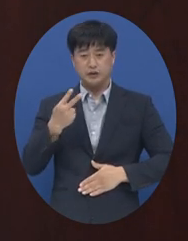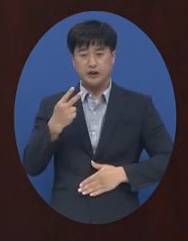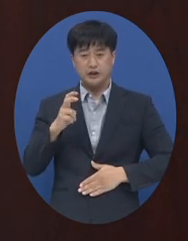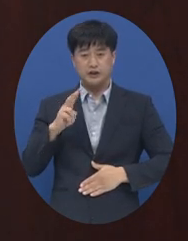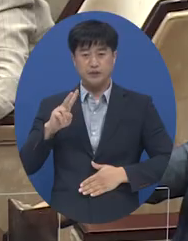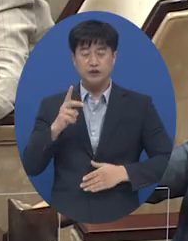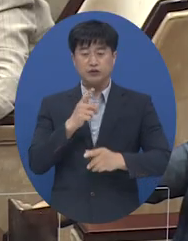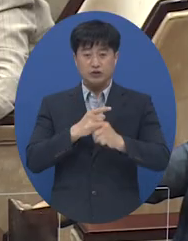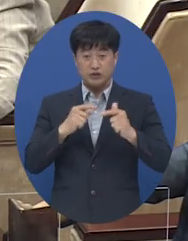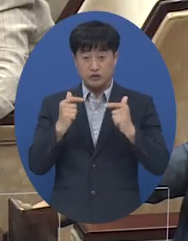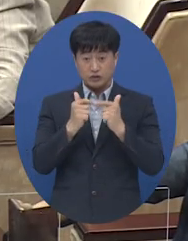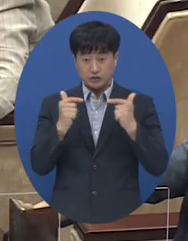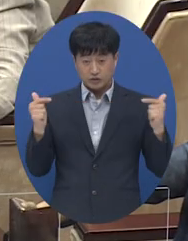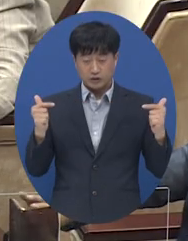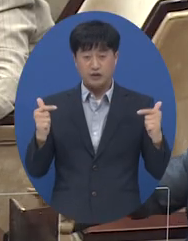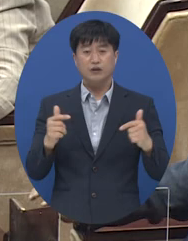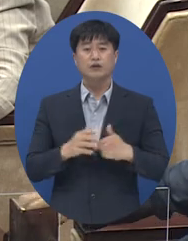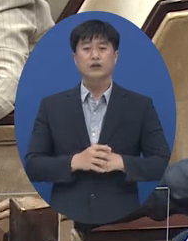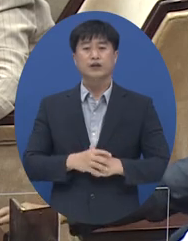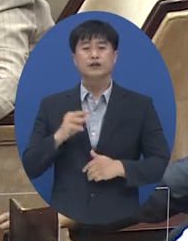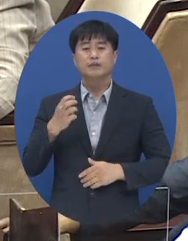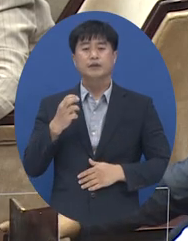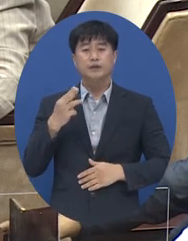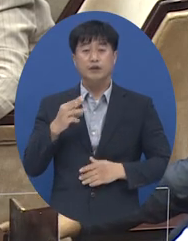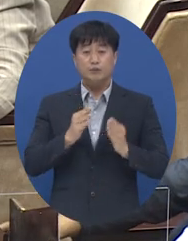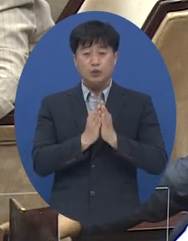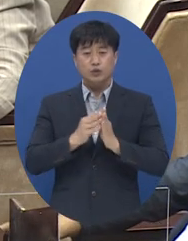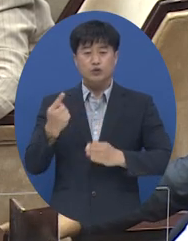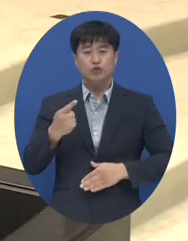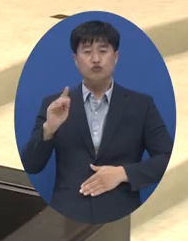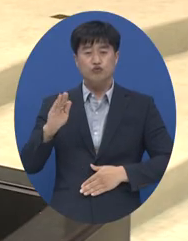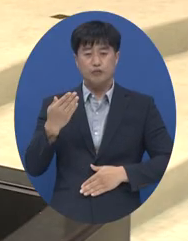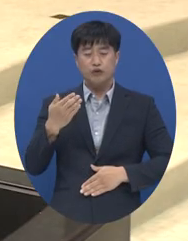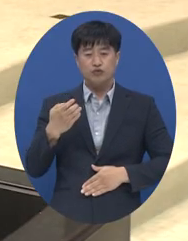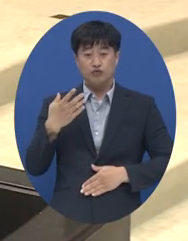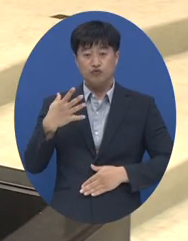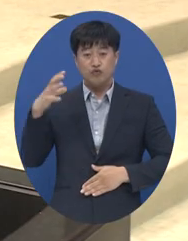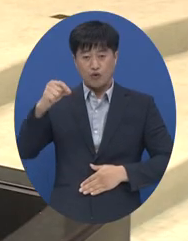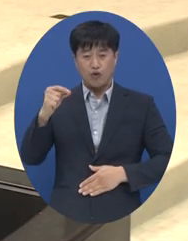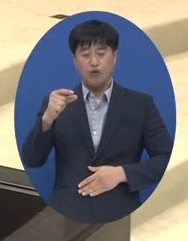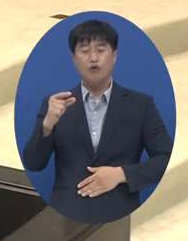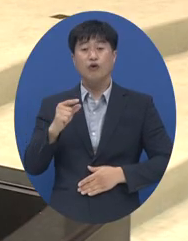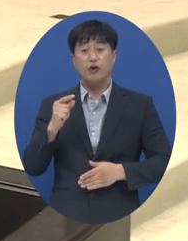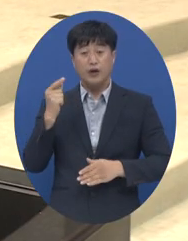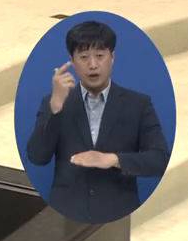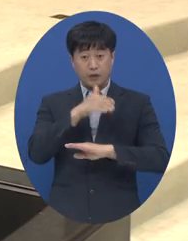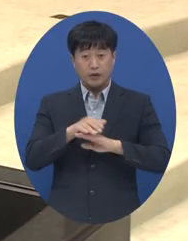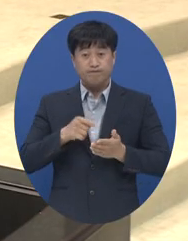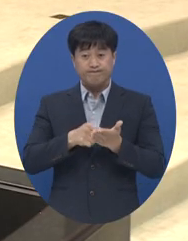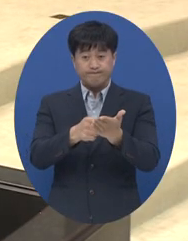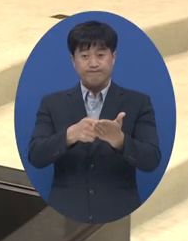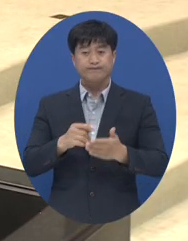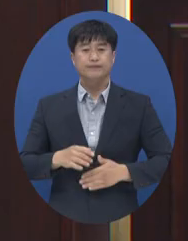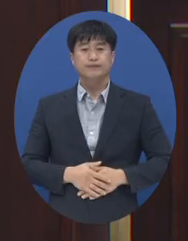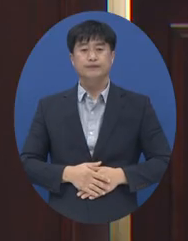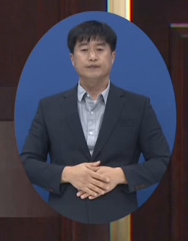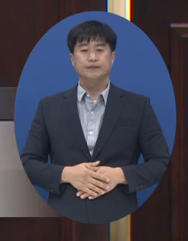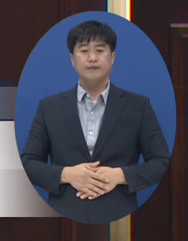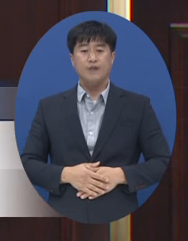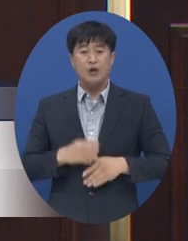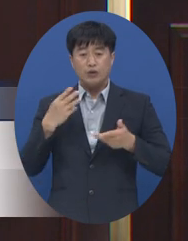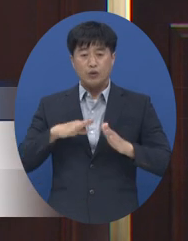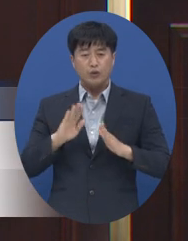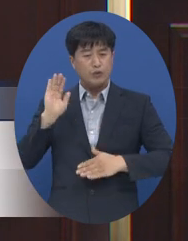원이 증액된 33조 1,999억 원 규모의 추경안을 편성해 제출했습니다.